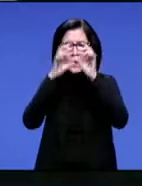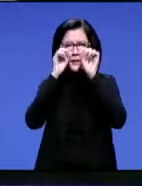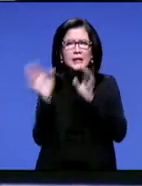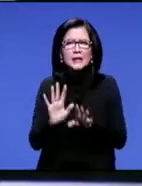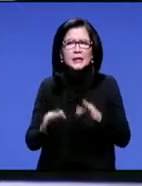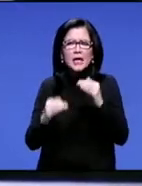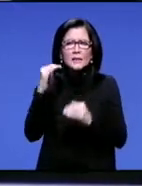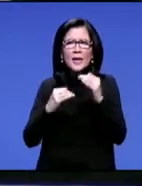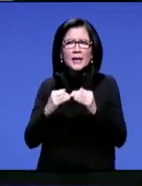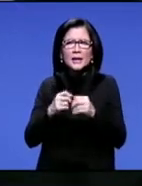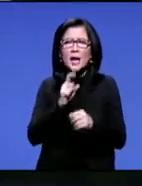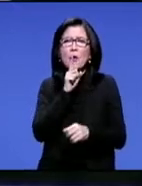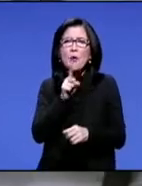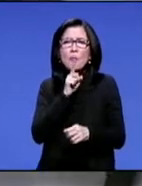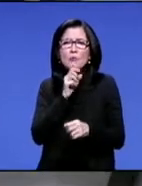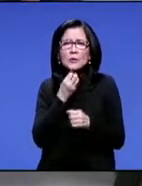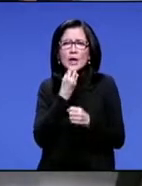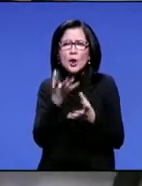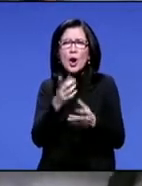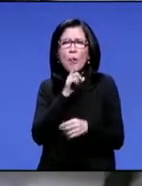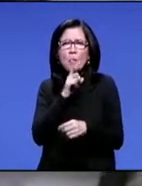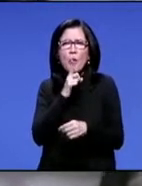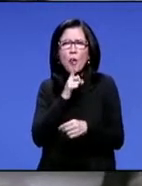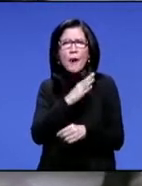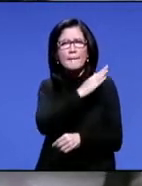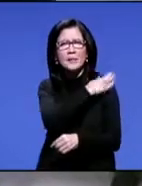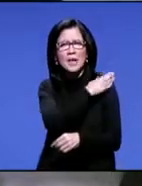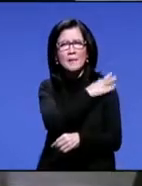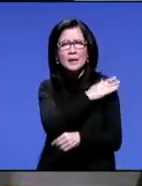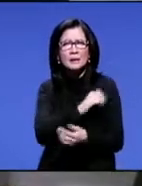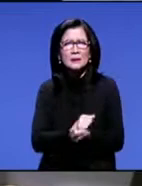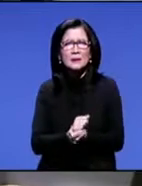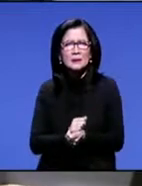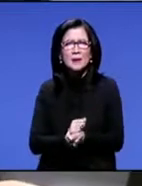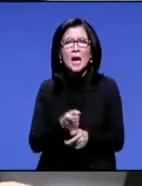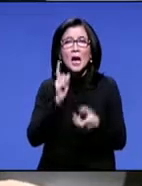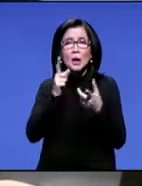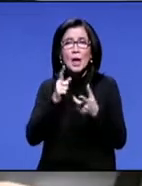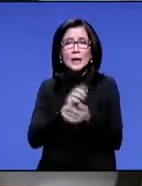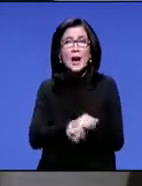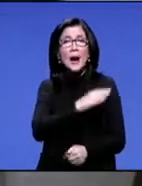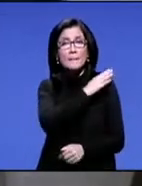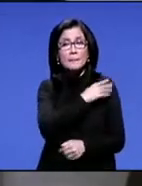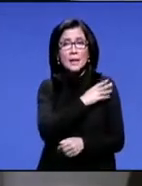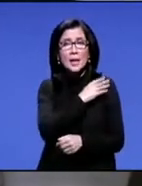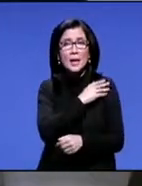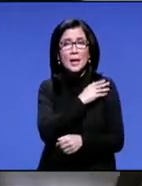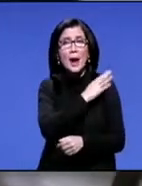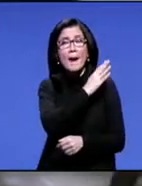ini. Saya minta keadilan, andai kata ada seorang petinggi di negeri ini ya,